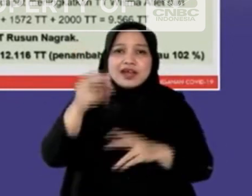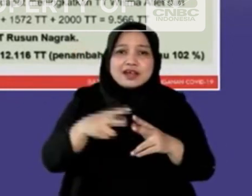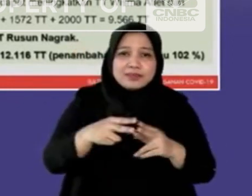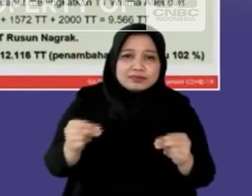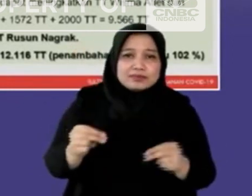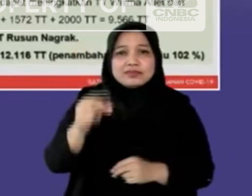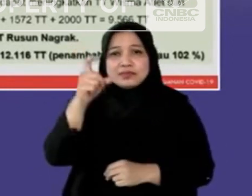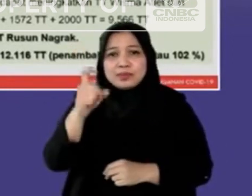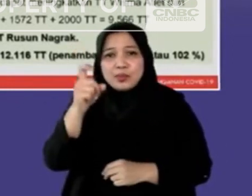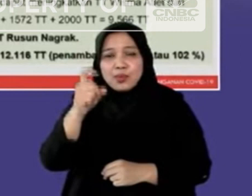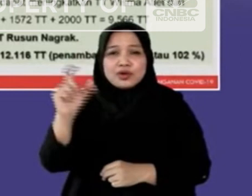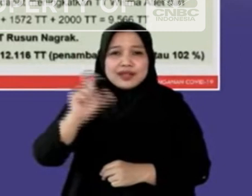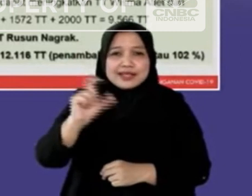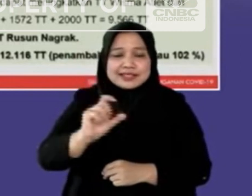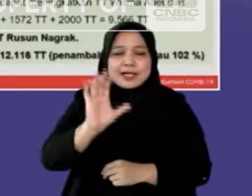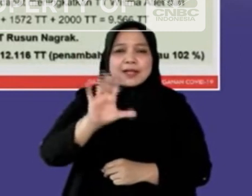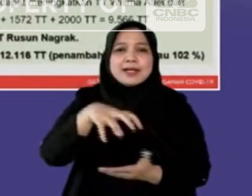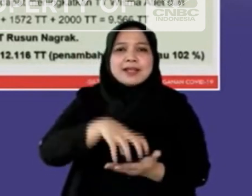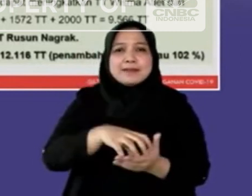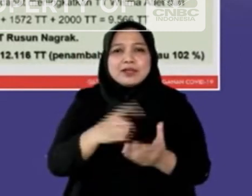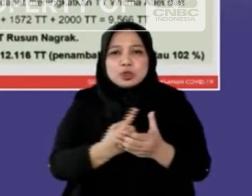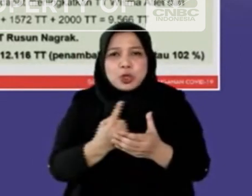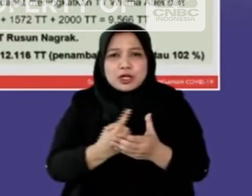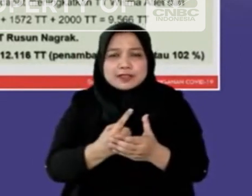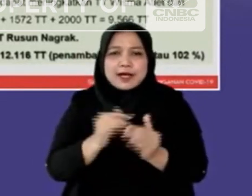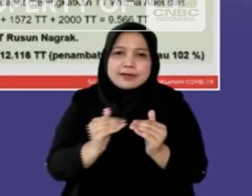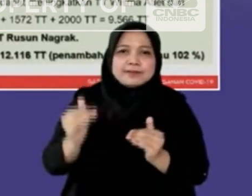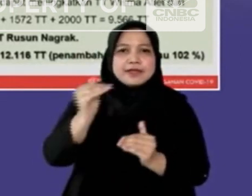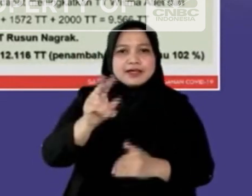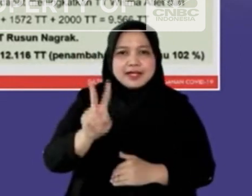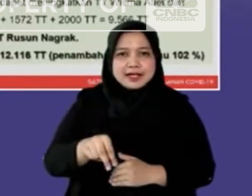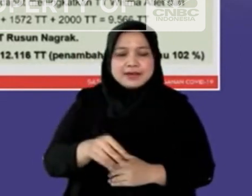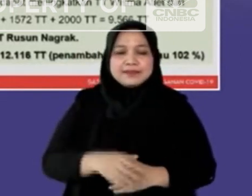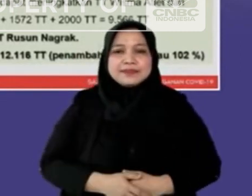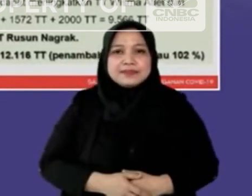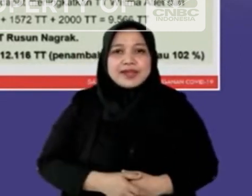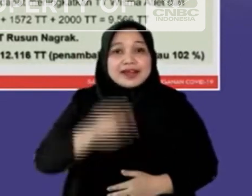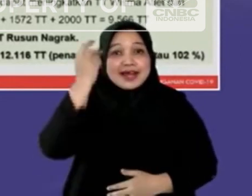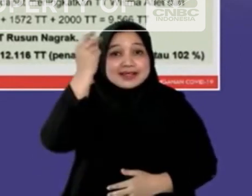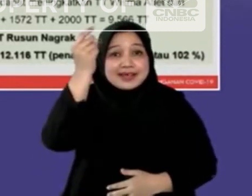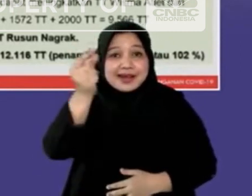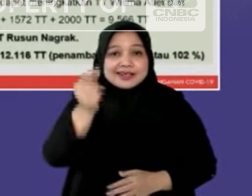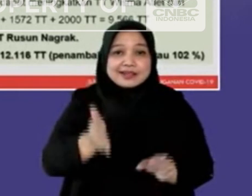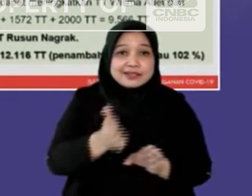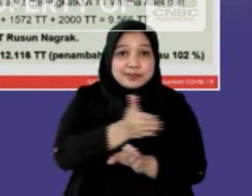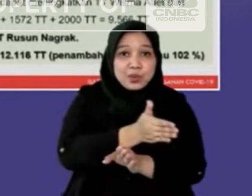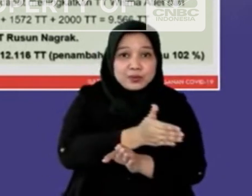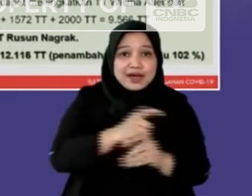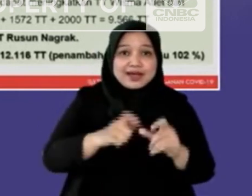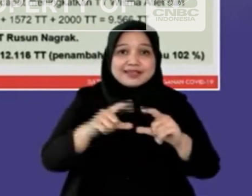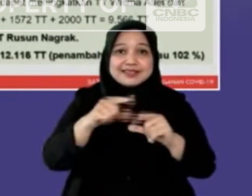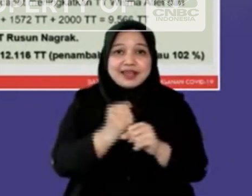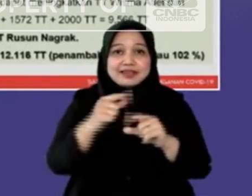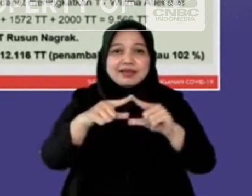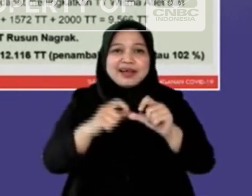diaktifkan lagi tempat fasilitas isolasi OTG bila dibutuhkan rencana ini sebelumnya telah disiapkan